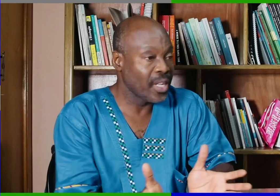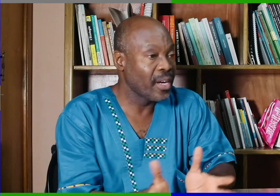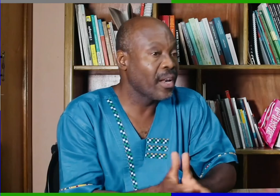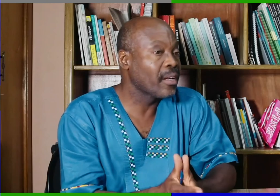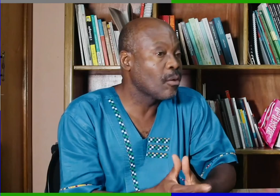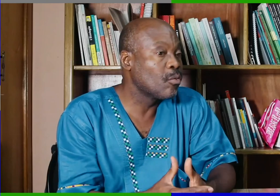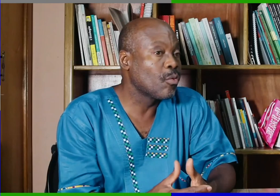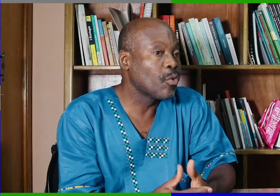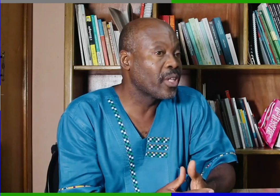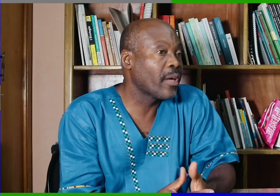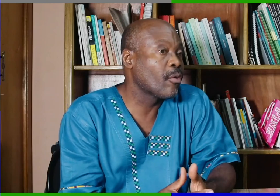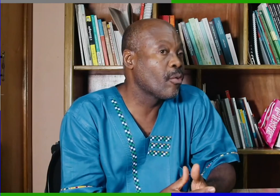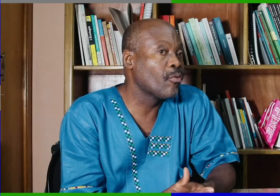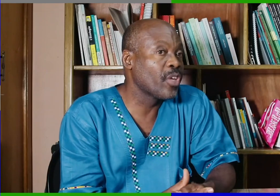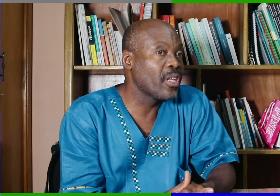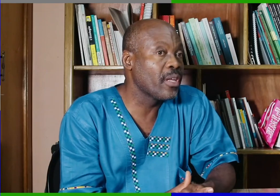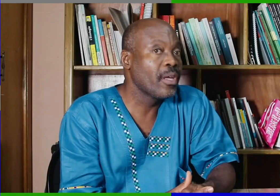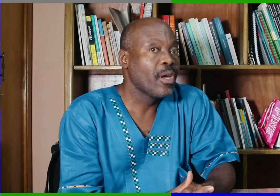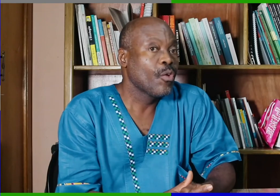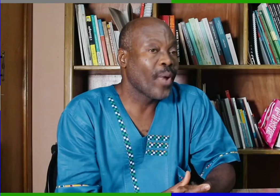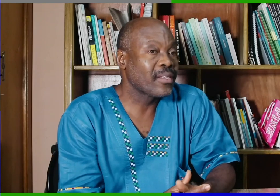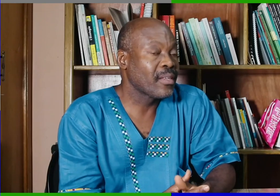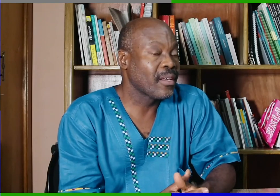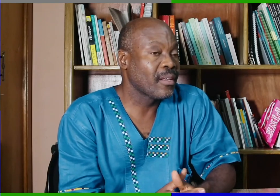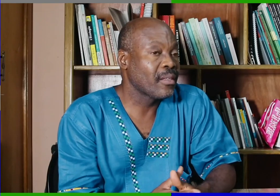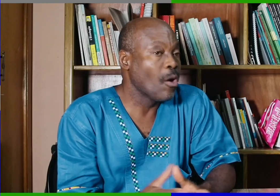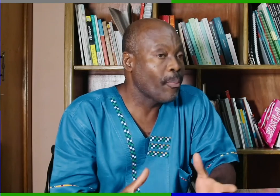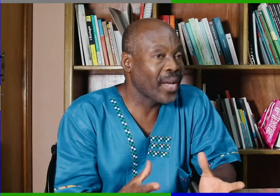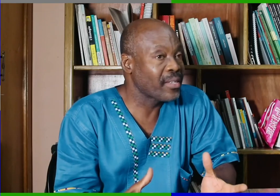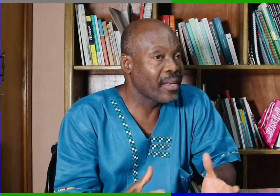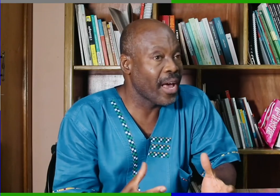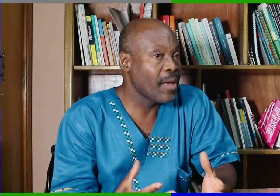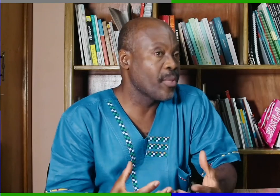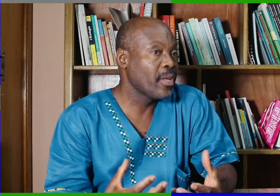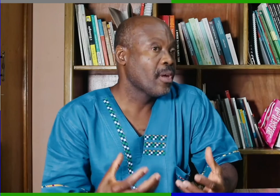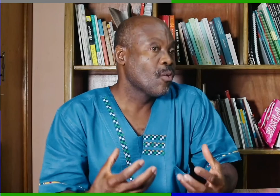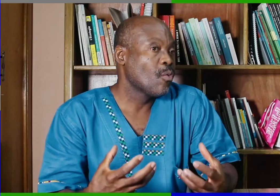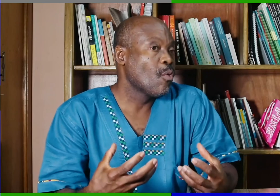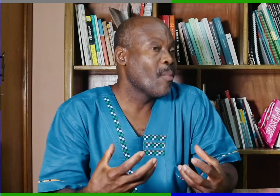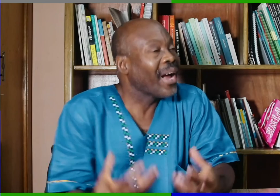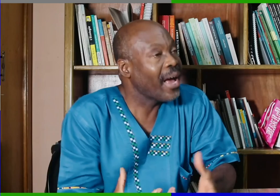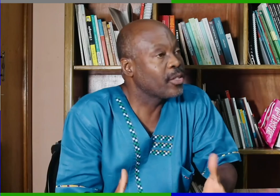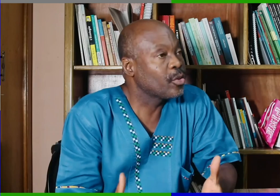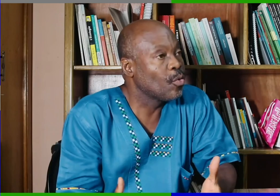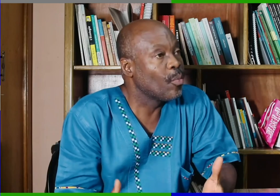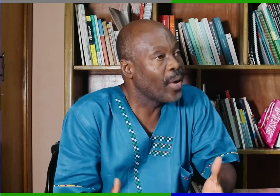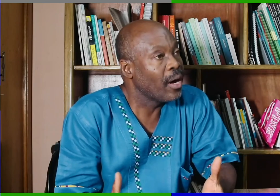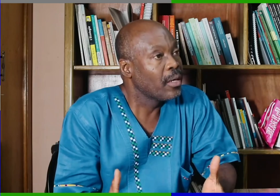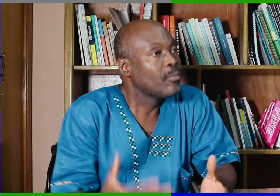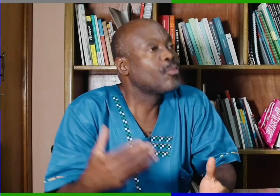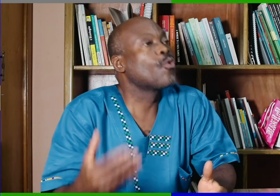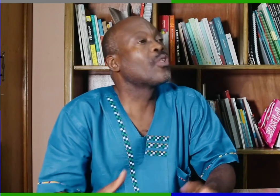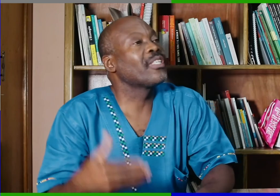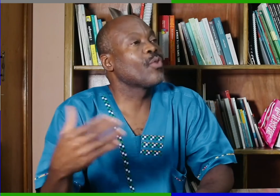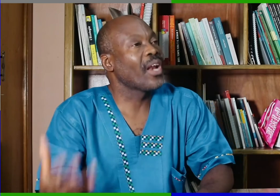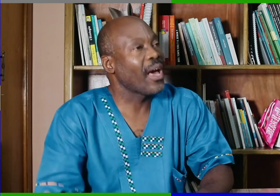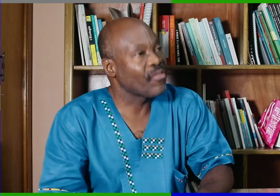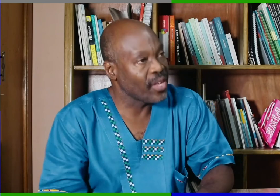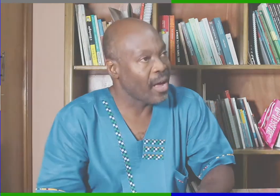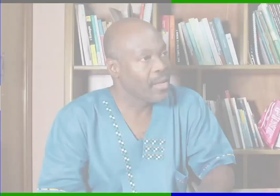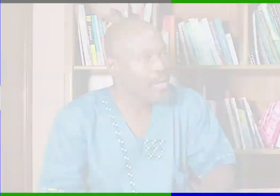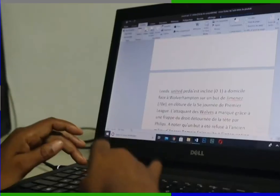Je considère le dans un côté que vous venez, vous passez temps passé là et puis vous bon bagage qu'on prend pour